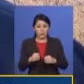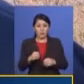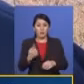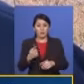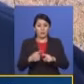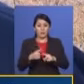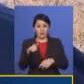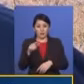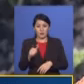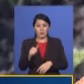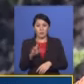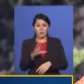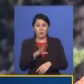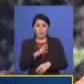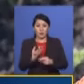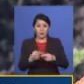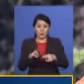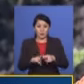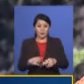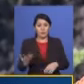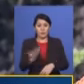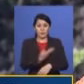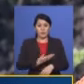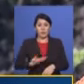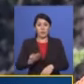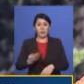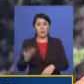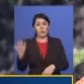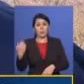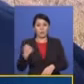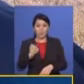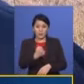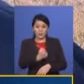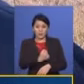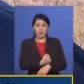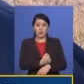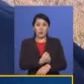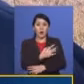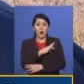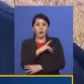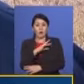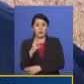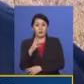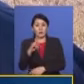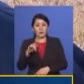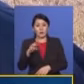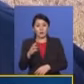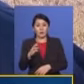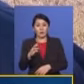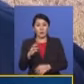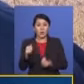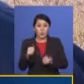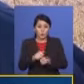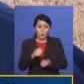гектарға тұқым себілді. Сонымен қатар біз өткен аптада және де ағаштардың тұқымдарын жинап, өңдеп,